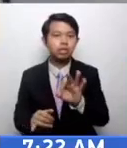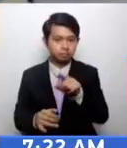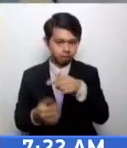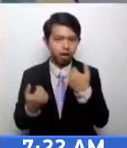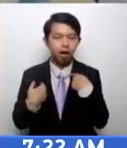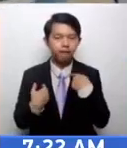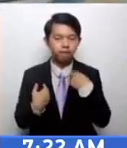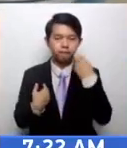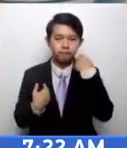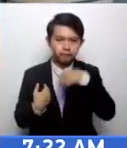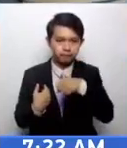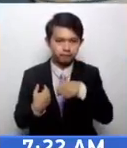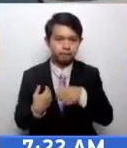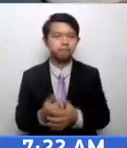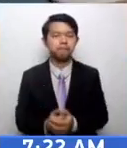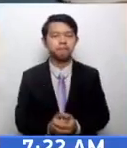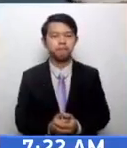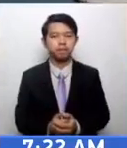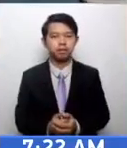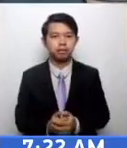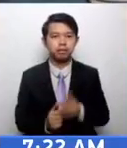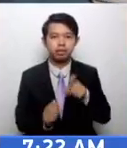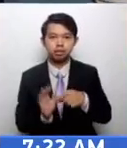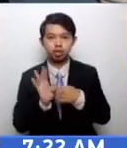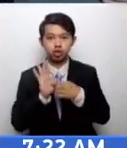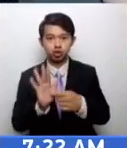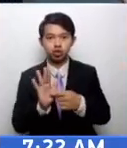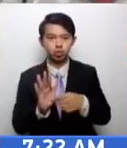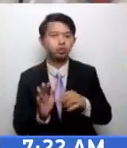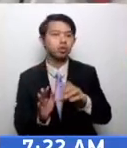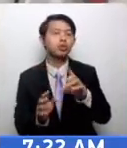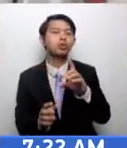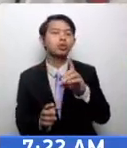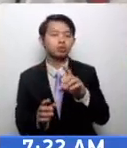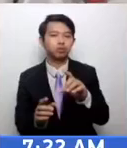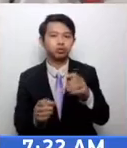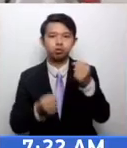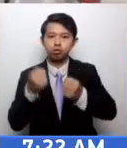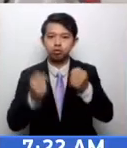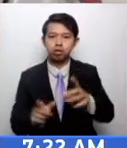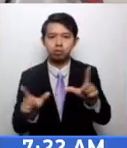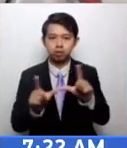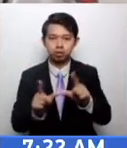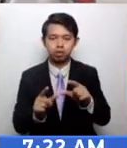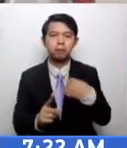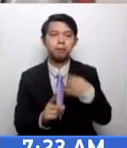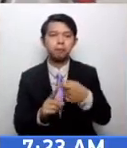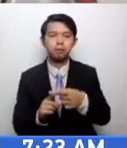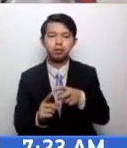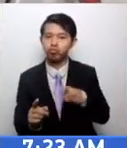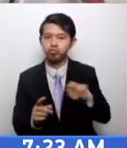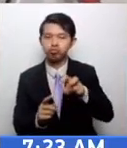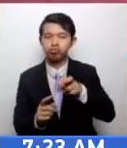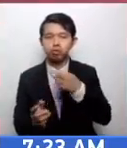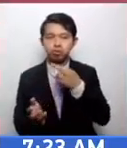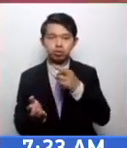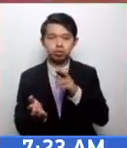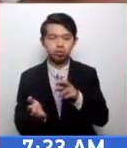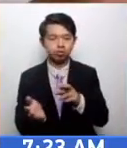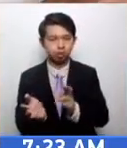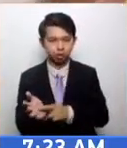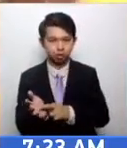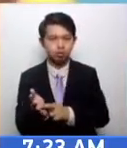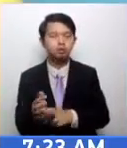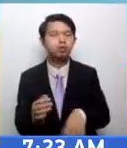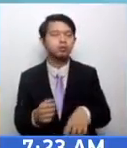lang ipresenta mga konduktor ang driver's license at kanilang trip record. I-scan ang QR code at lalabas ang record sa laptop.